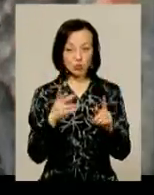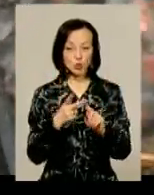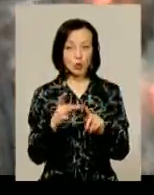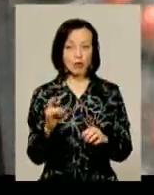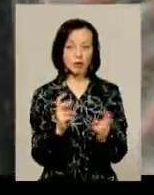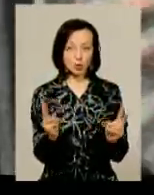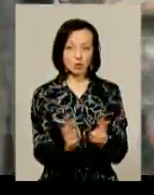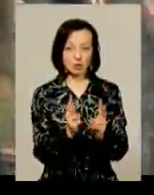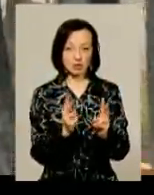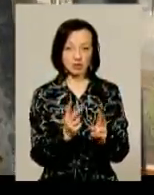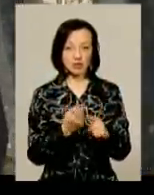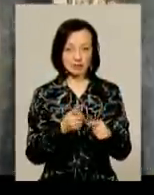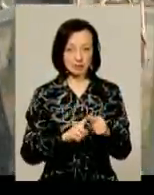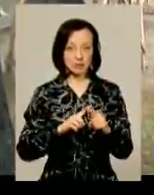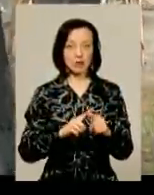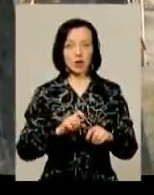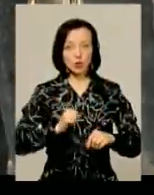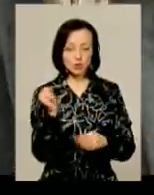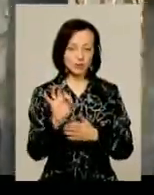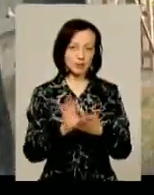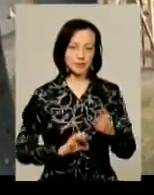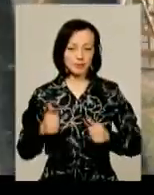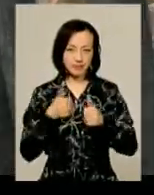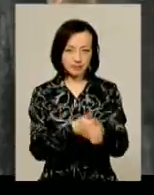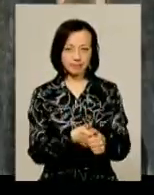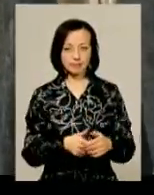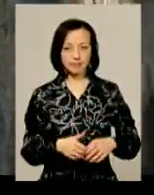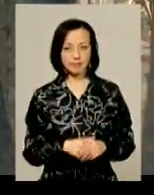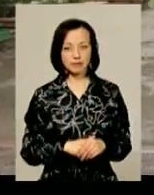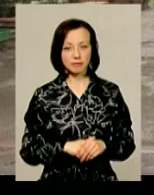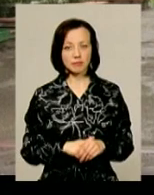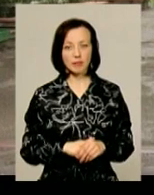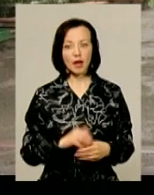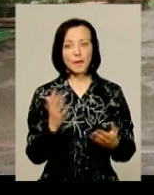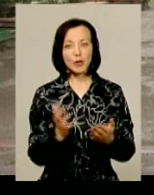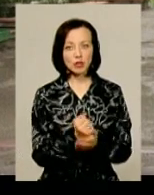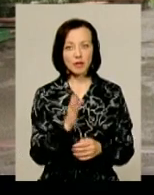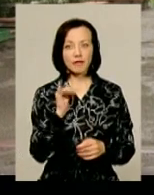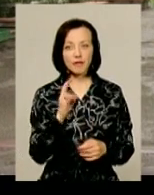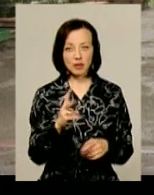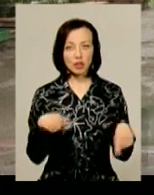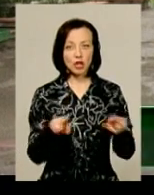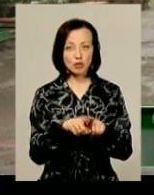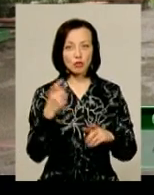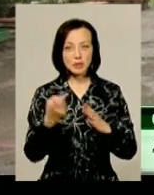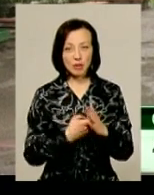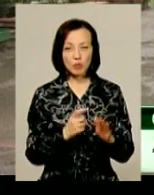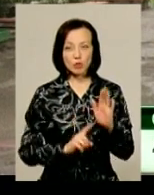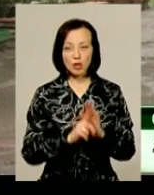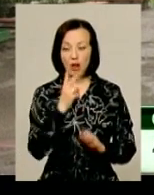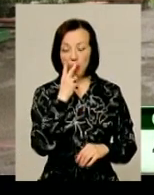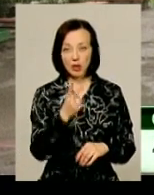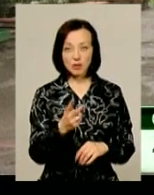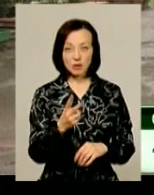вдруге зустрілася із кривдником, а її друзі миттєво кинулися йому навздогін. Виходить, що він теж її впізнав, бо то, що він почав, побачив